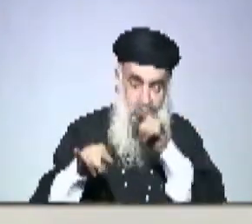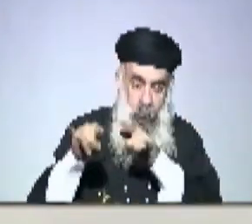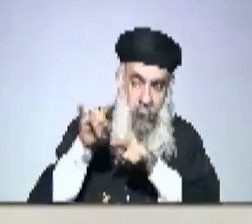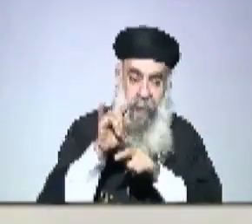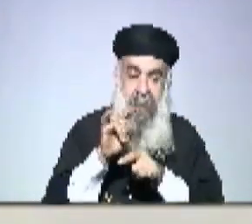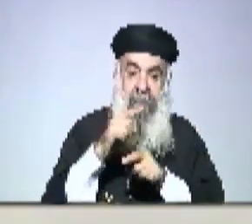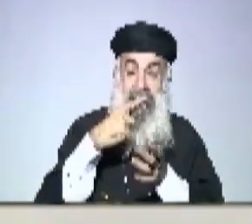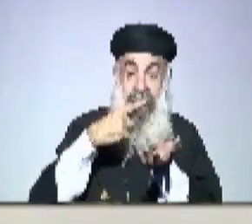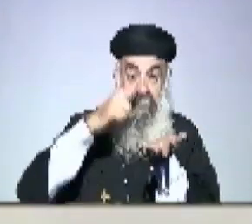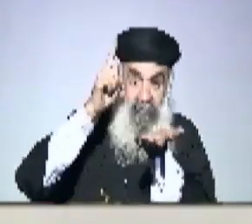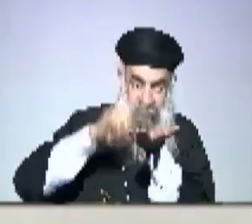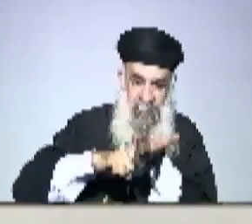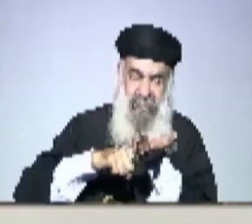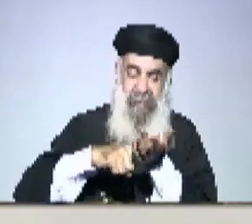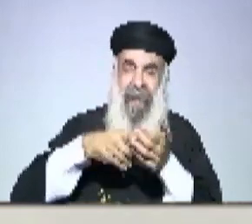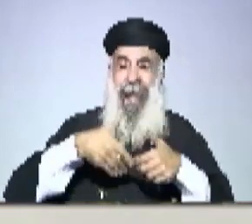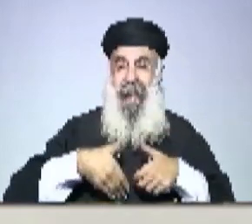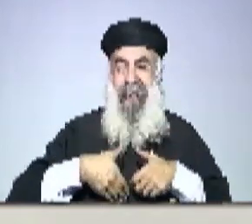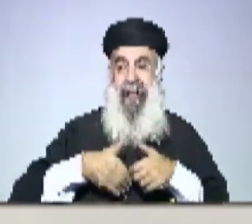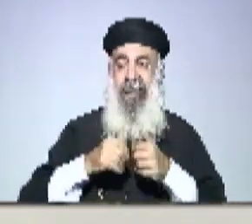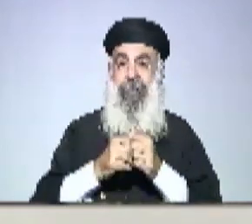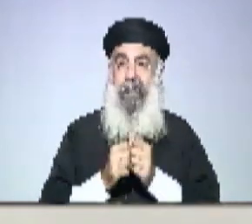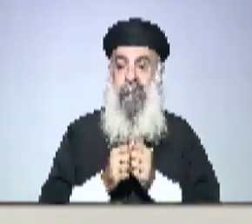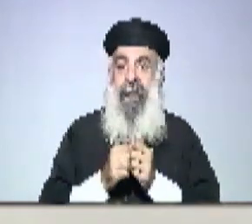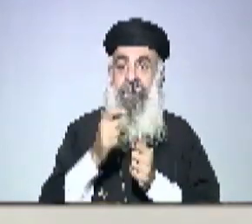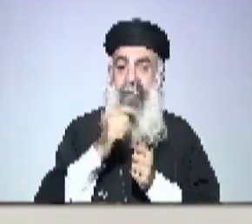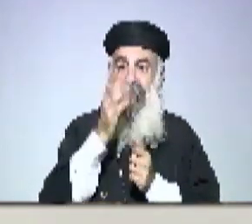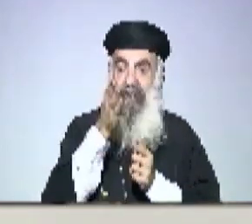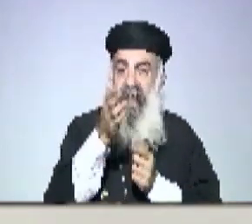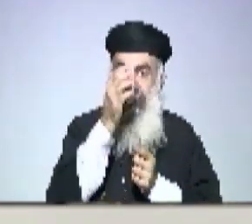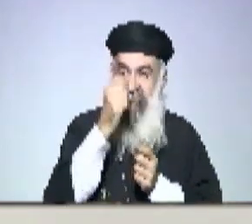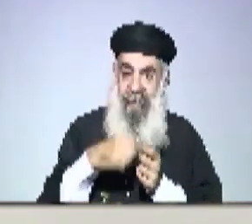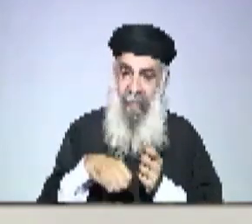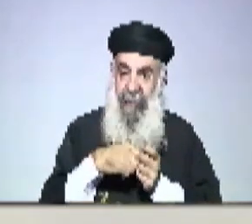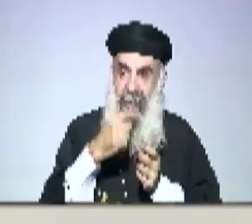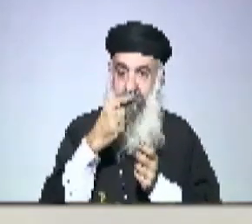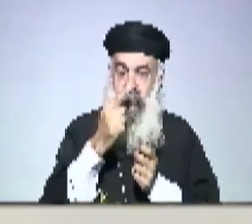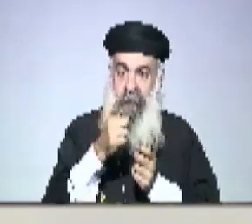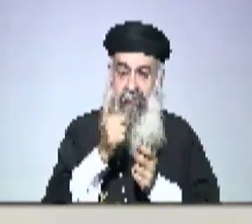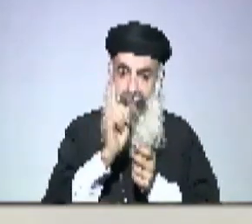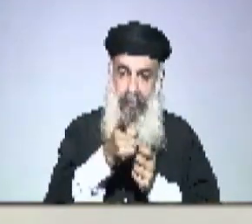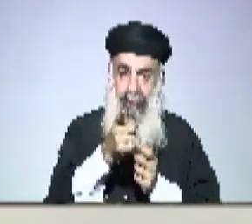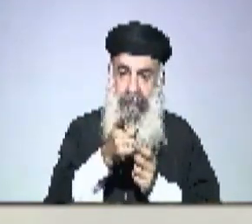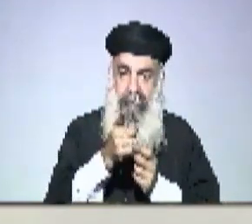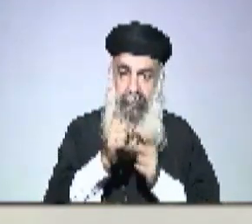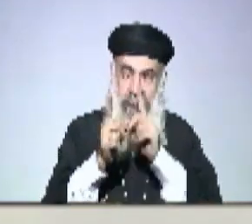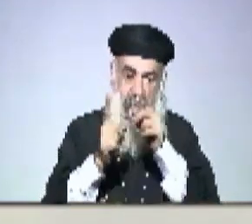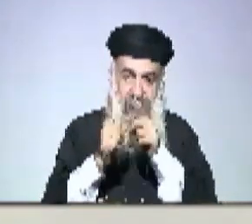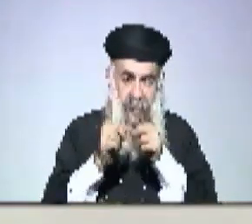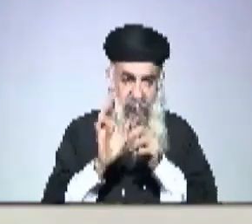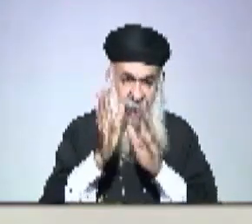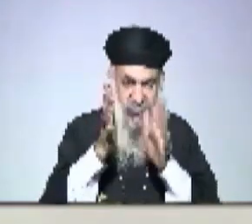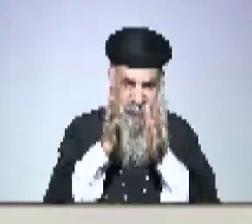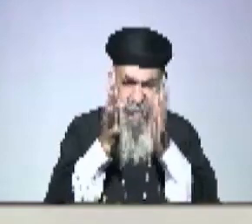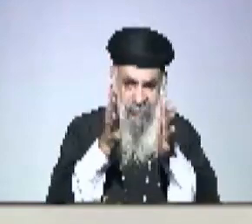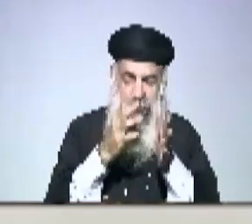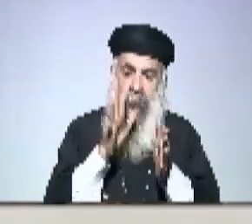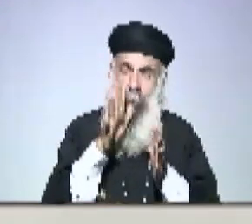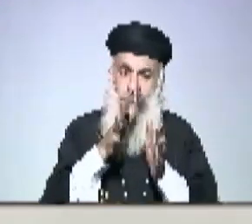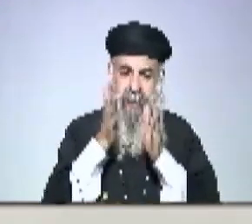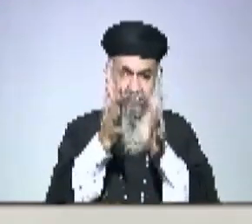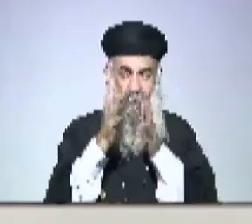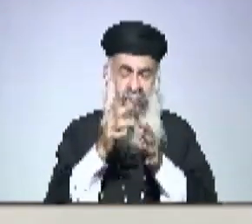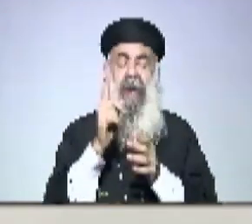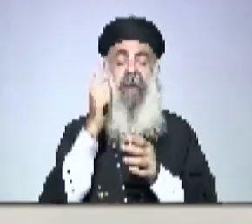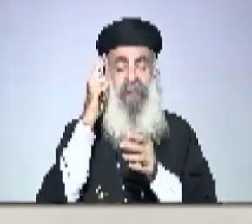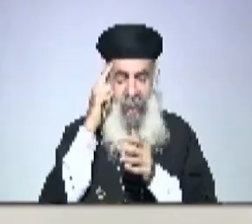المحتاج بالحقيقه وارجو لو دخلت كنيسه لقيت ابونا بيشخط في فقير ما تتعصر ابونا بيبقى عارف ان ده